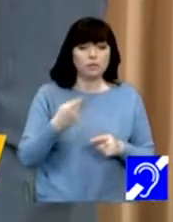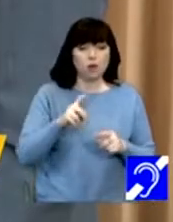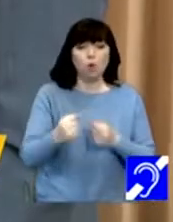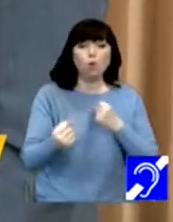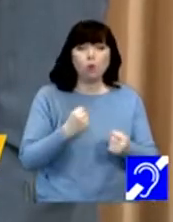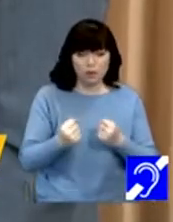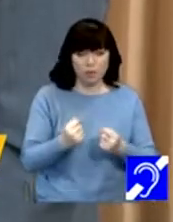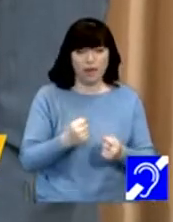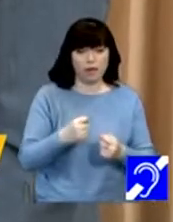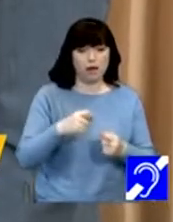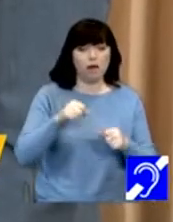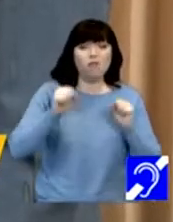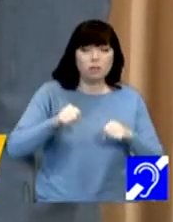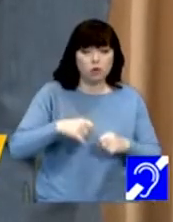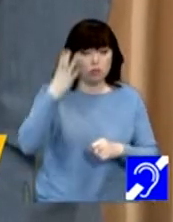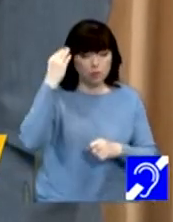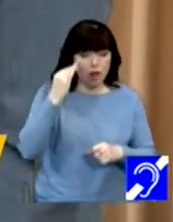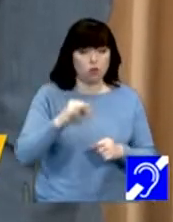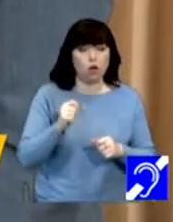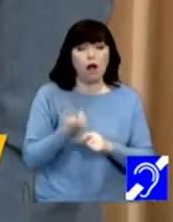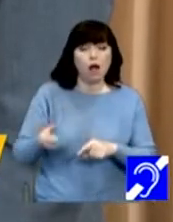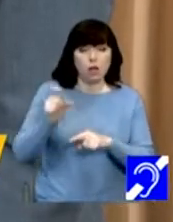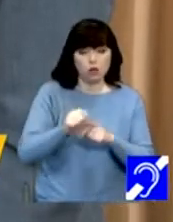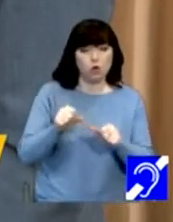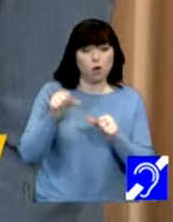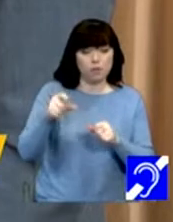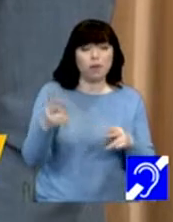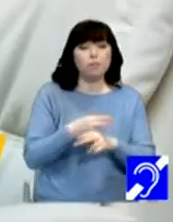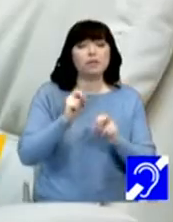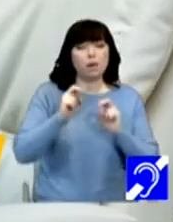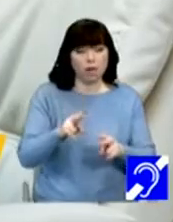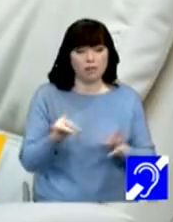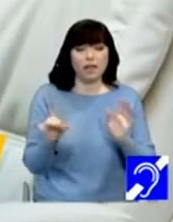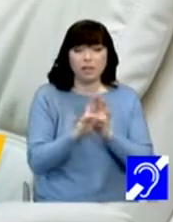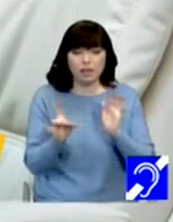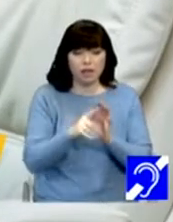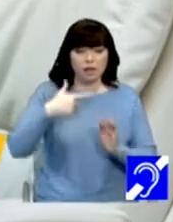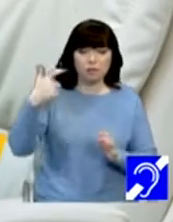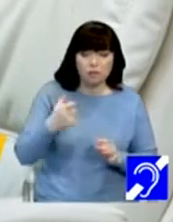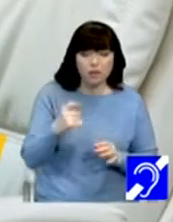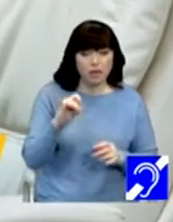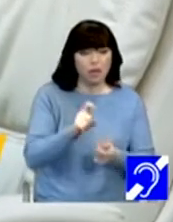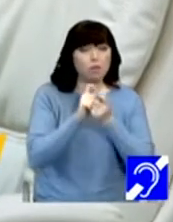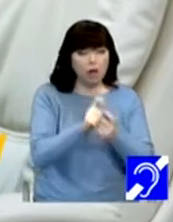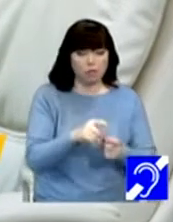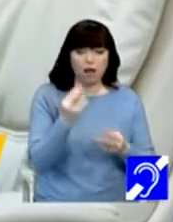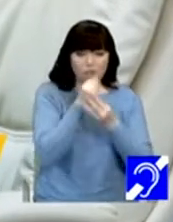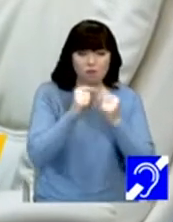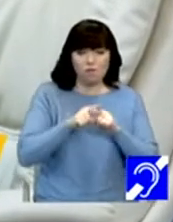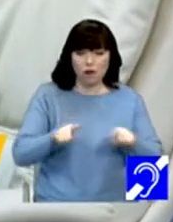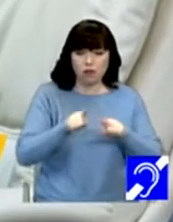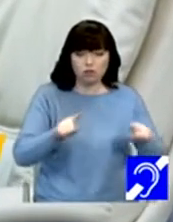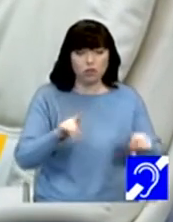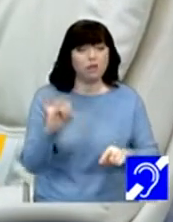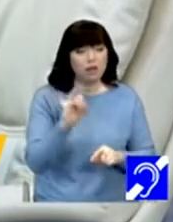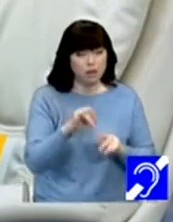întărirea rezilienței Republicii Moldova, în special în ceea ce privește securitatea energetică și combaterea dezinformării, dar și